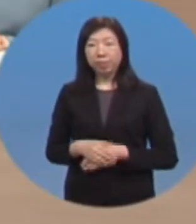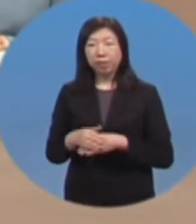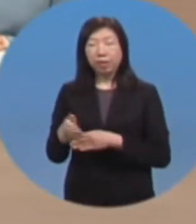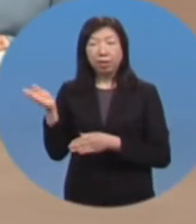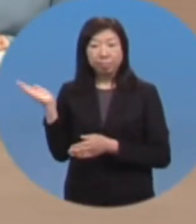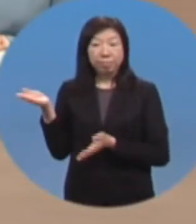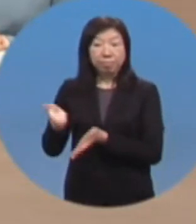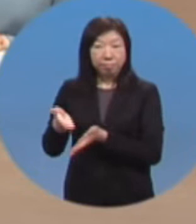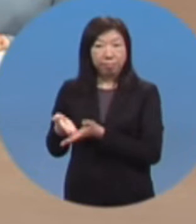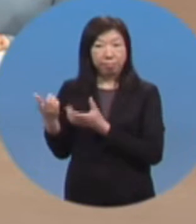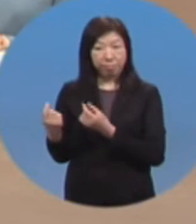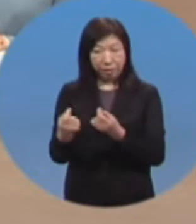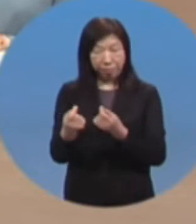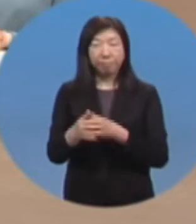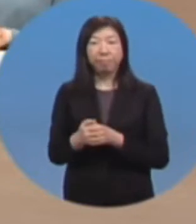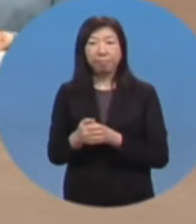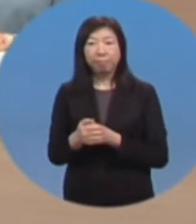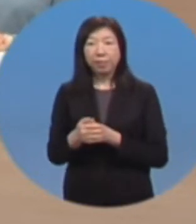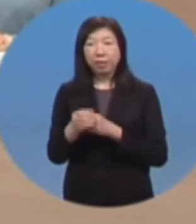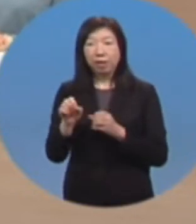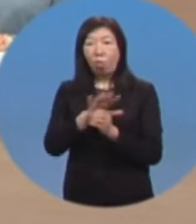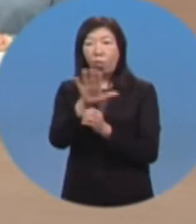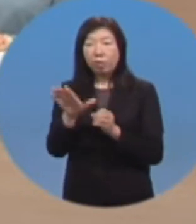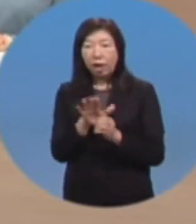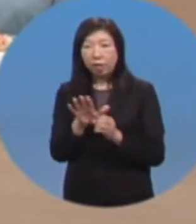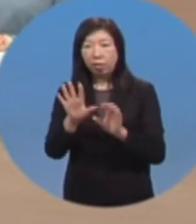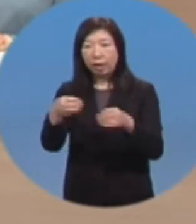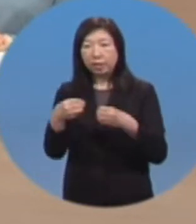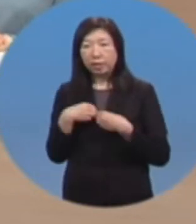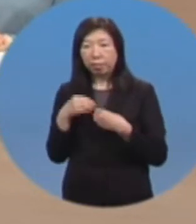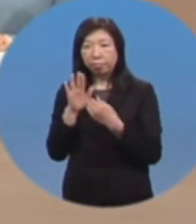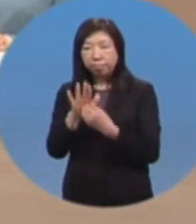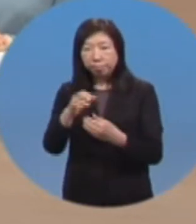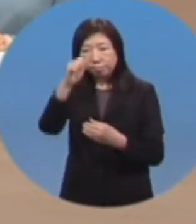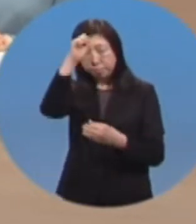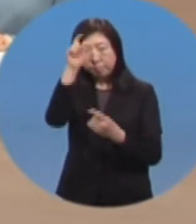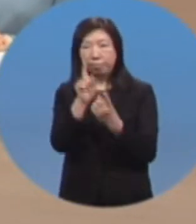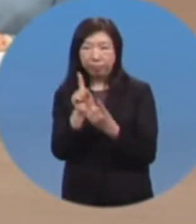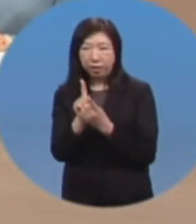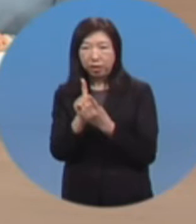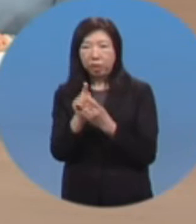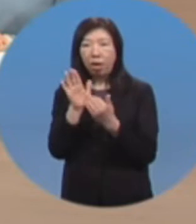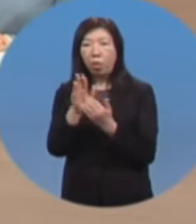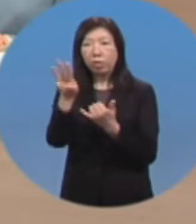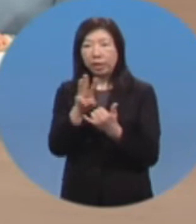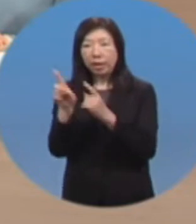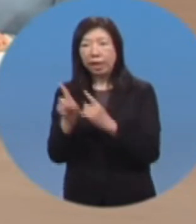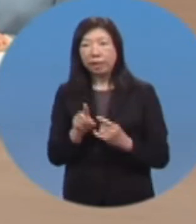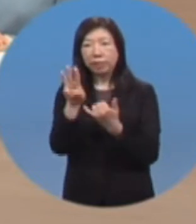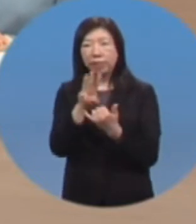熊谷知事のお話にもありましたように、新型コロナウイルス感染症対策、防災減災対策をはじ